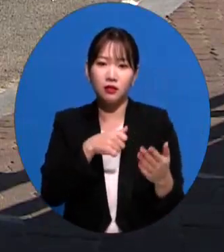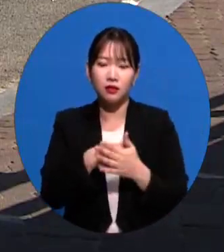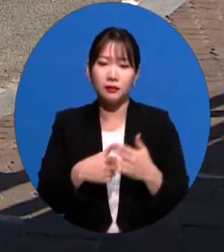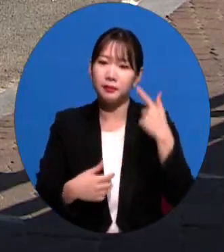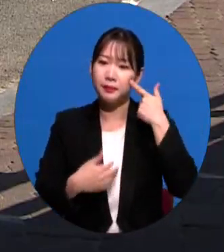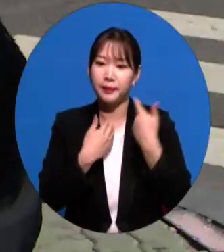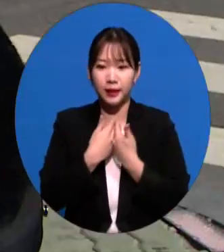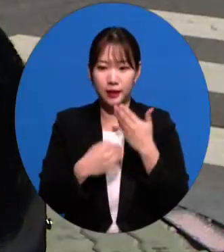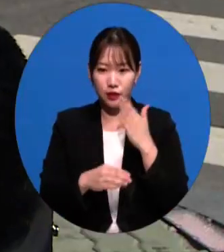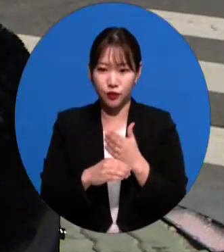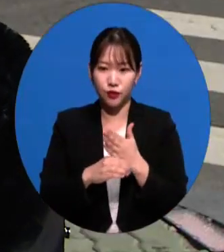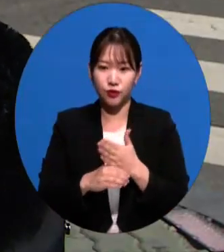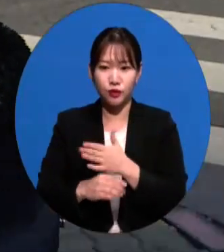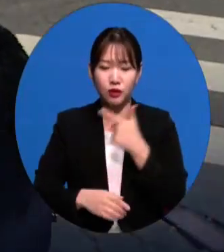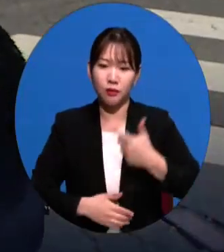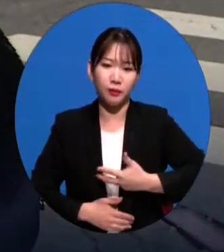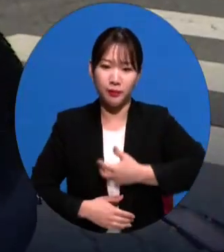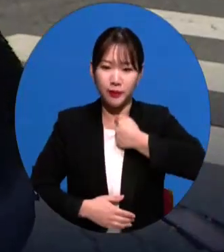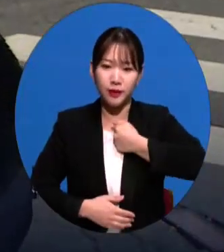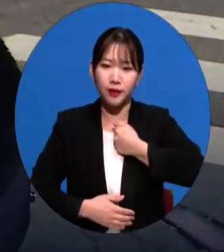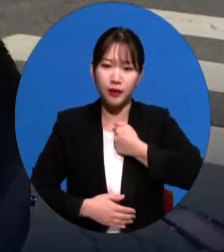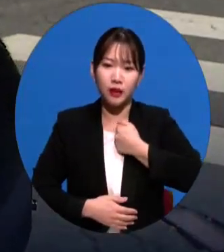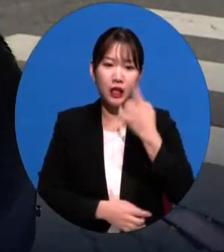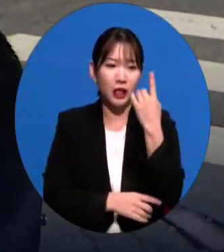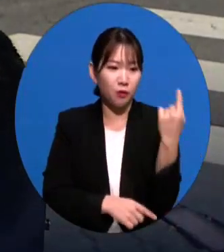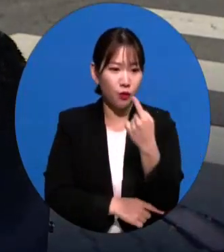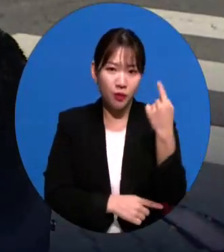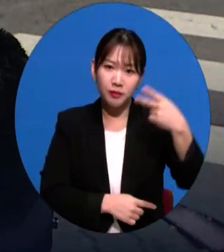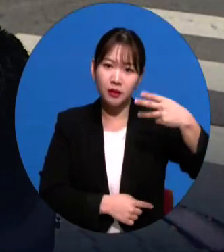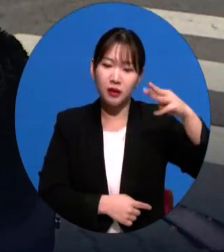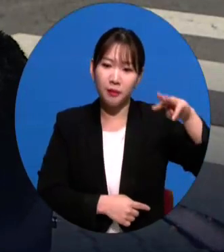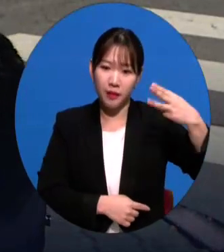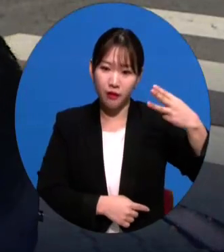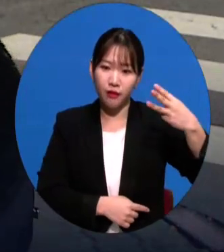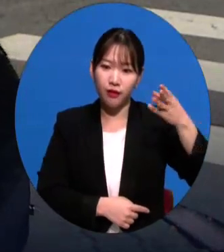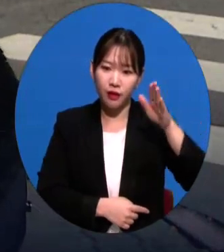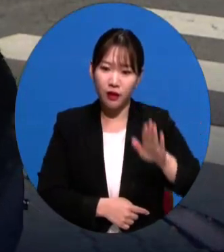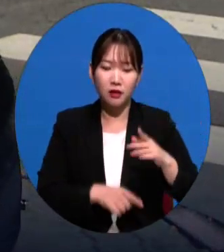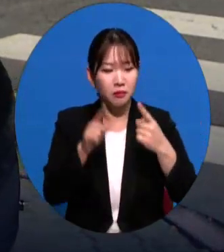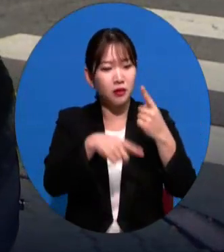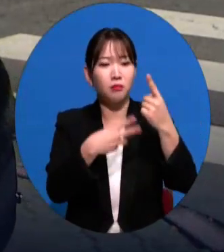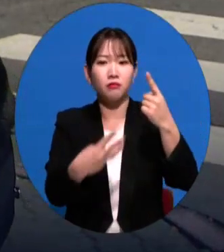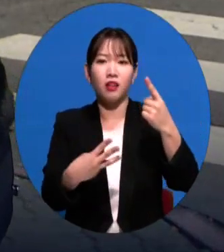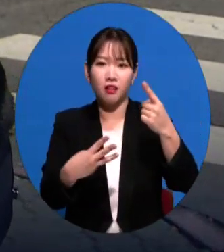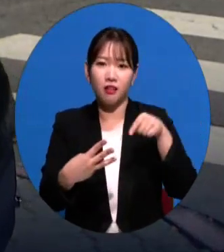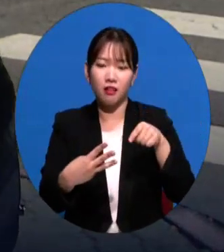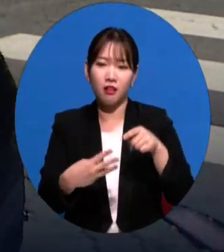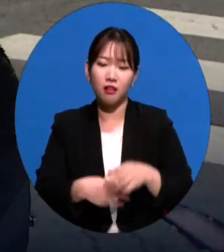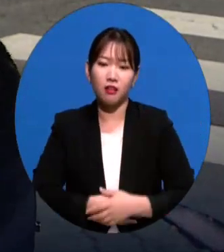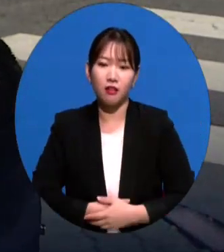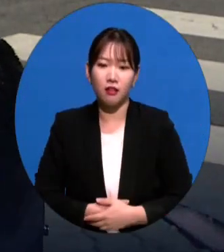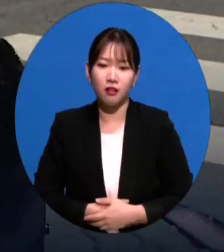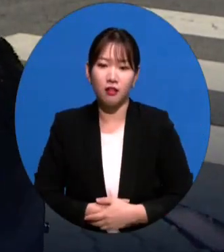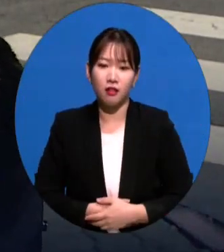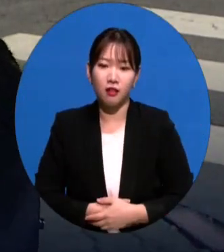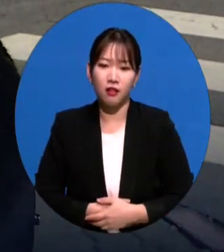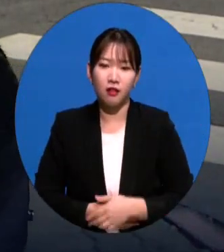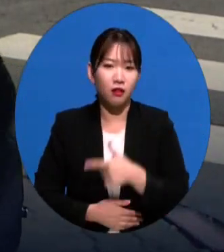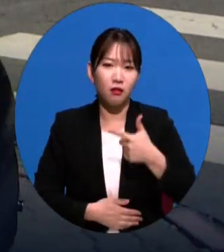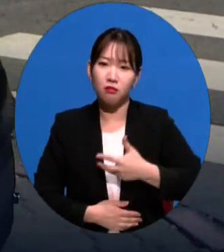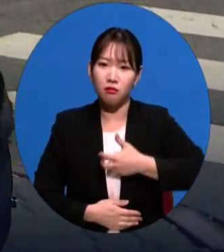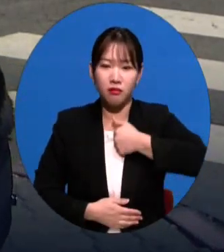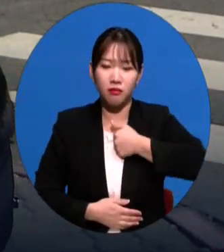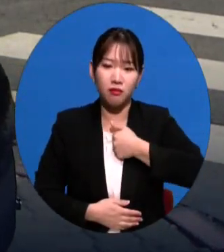있습니다. 너무 깜짝 놀랐어요. 기본 요금이 3,300원이잖아요. 그러면 3분의 1이잖아요.